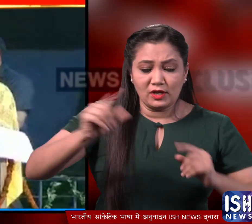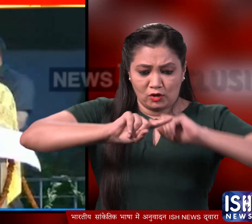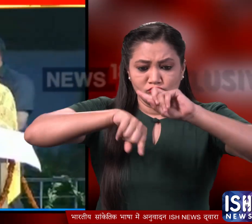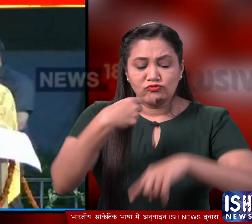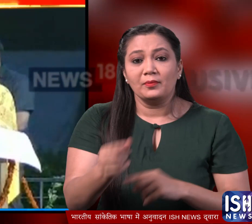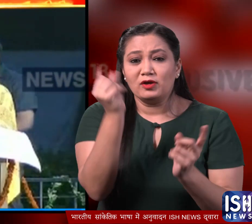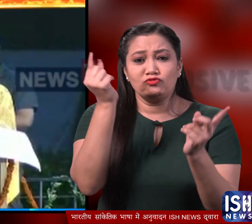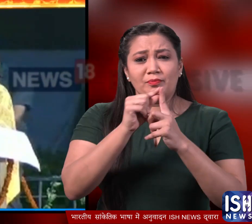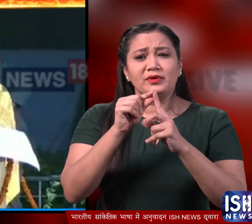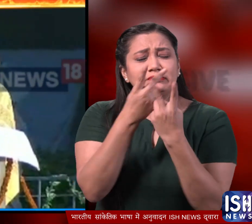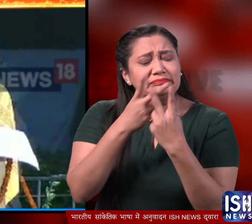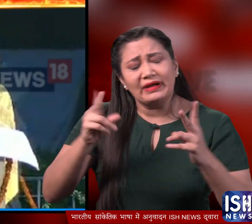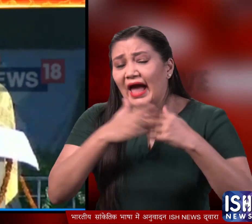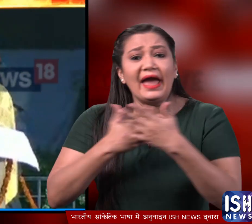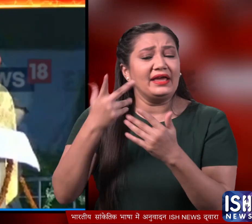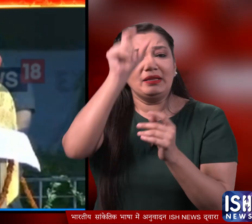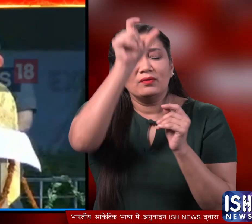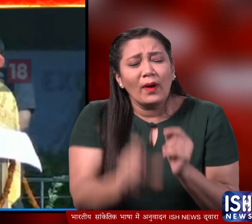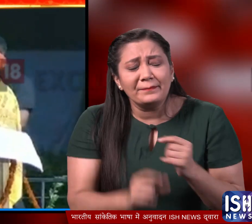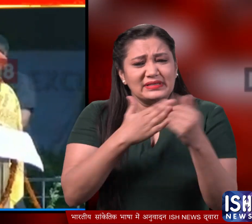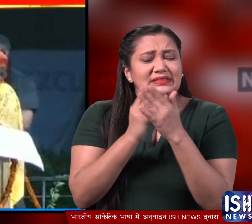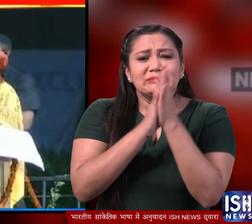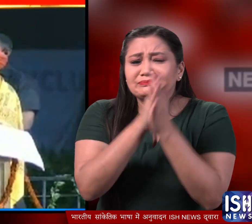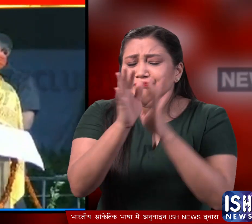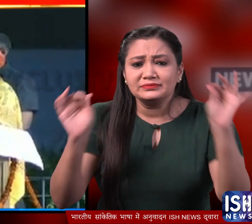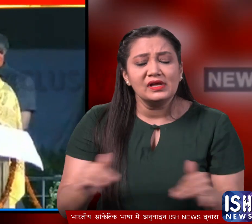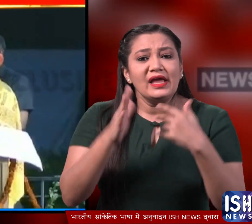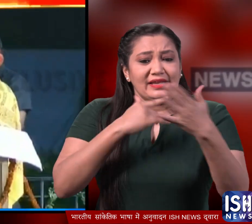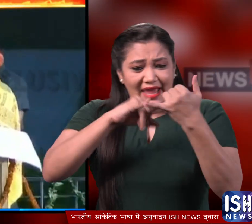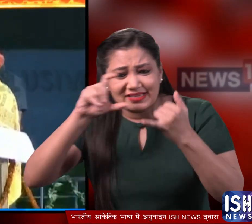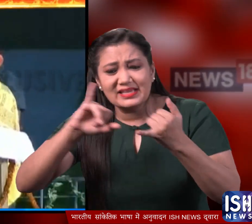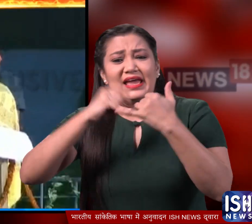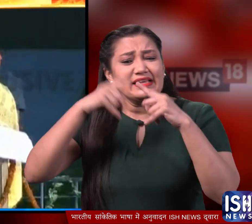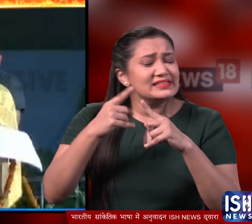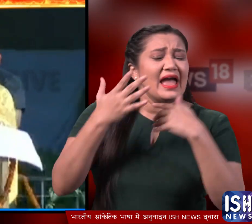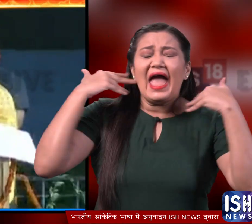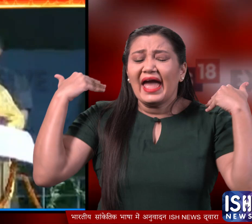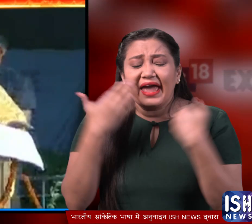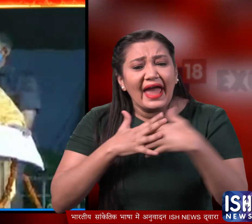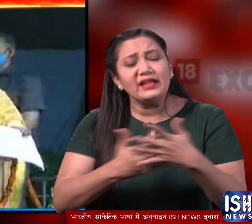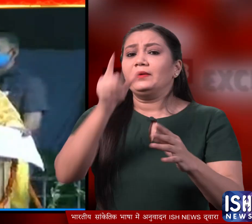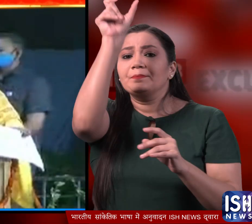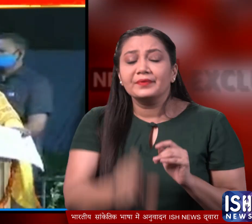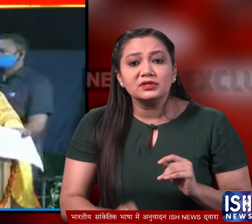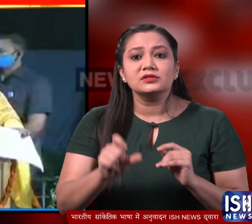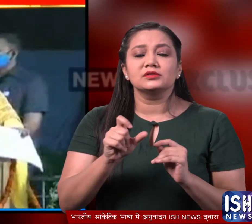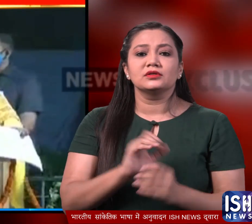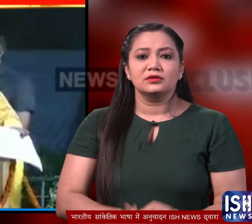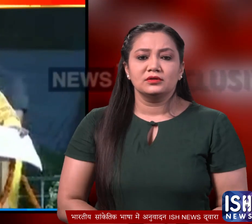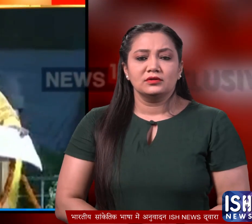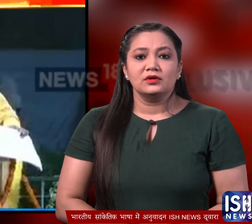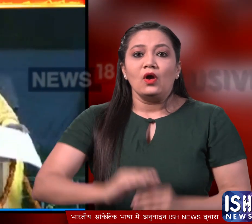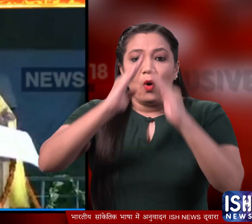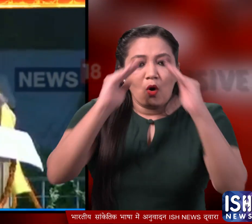اپتر بردیش کے اندر کوئی ایسا بانچیت کوئی ایسا دلیت کوئی ایسا بیکسی نہ رہے